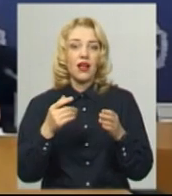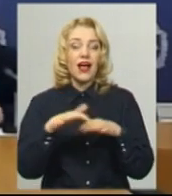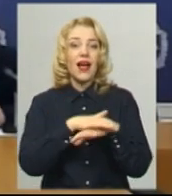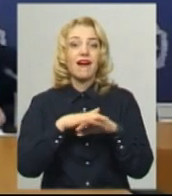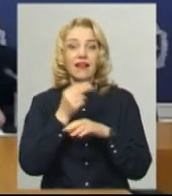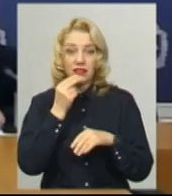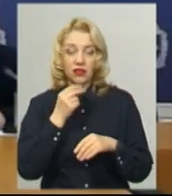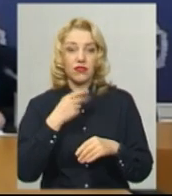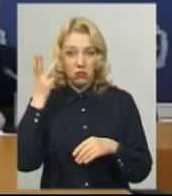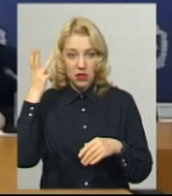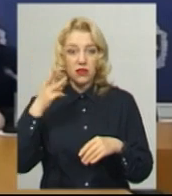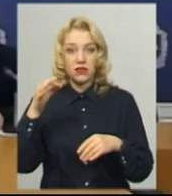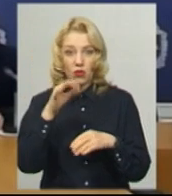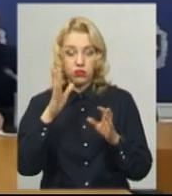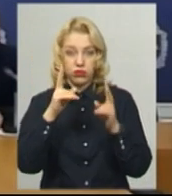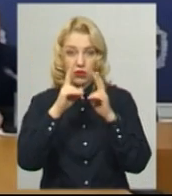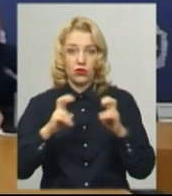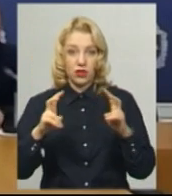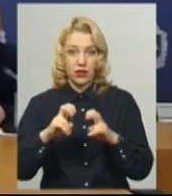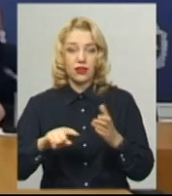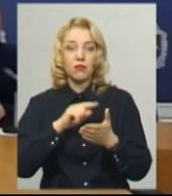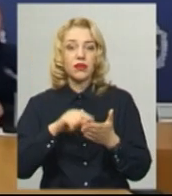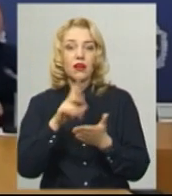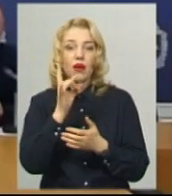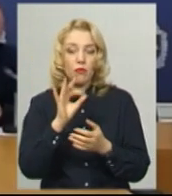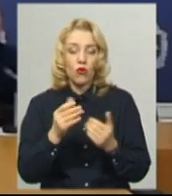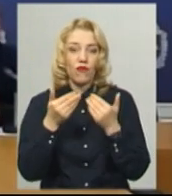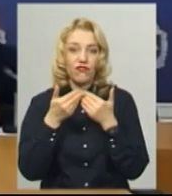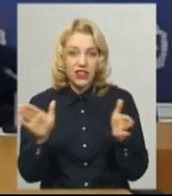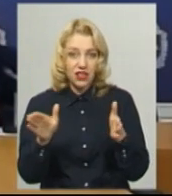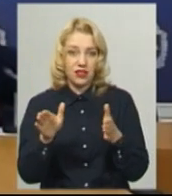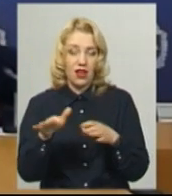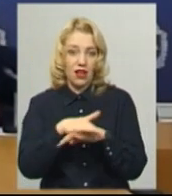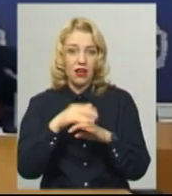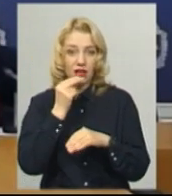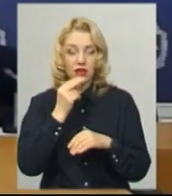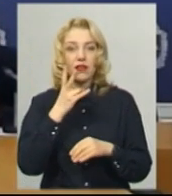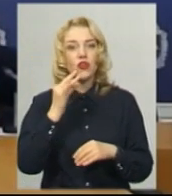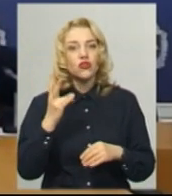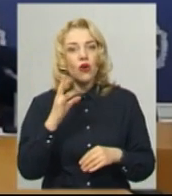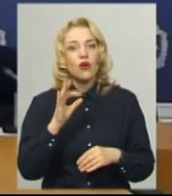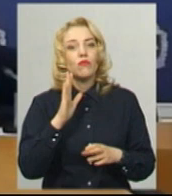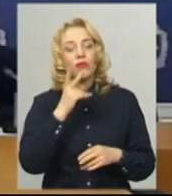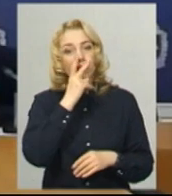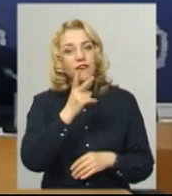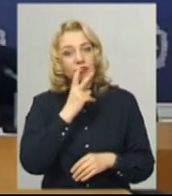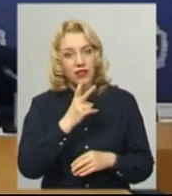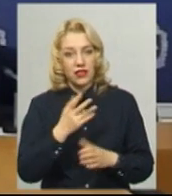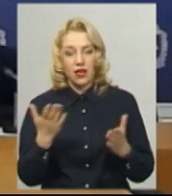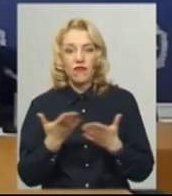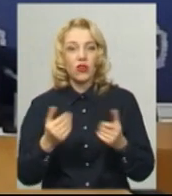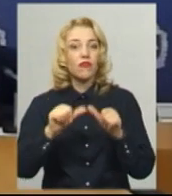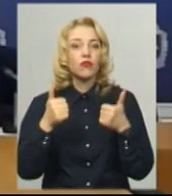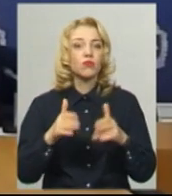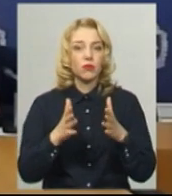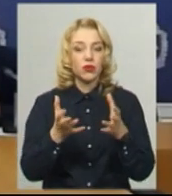область буде розглядати питання про відкриття ринків. Але ну, будемо дивитися, в якому вигляді буде